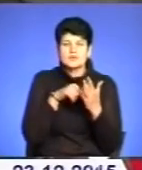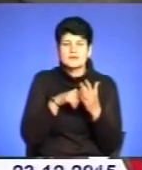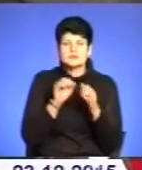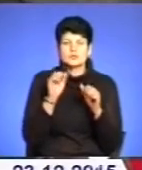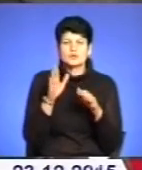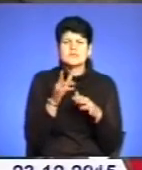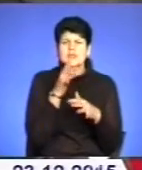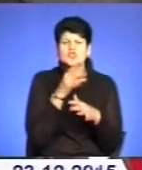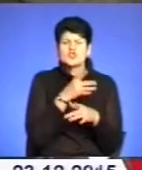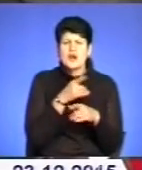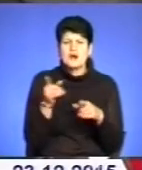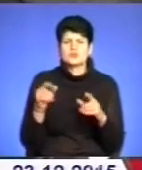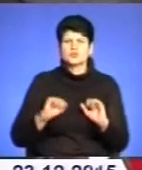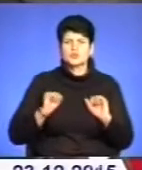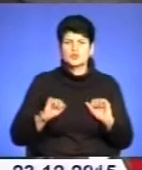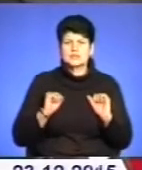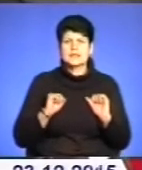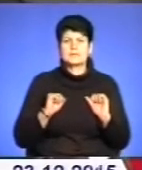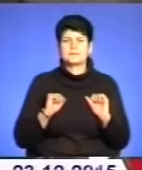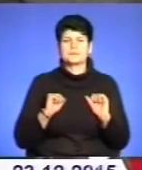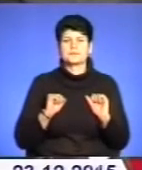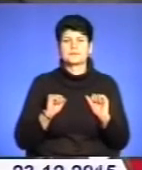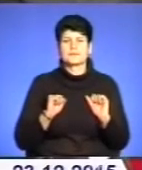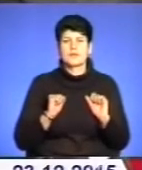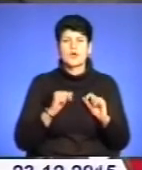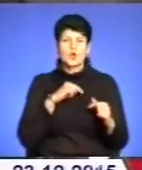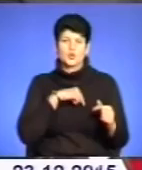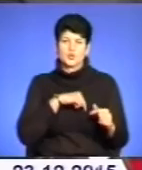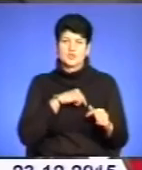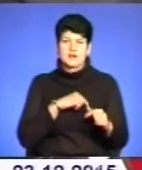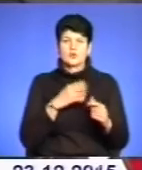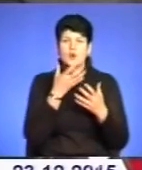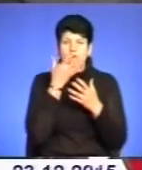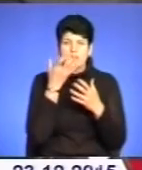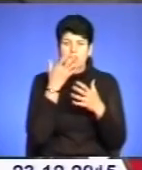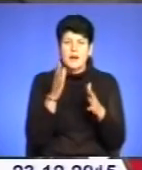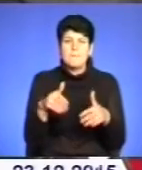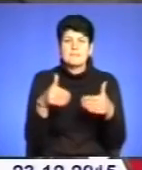стільки часу, стільки зусиль, стільки душевного тепла приділяти